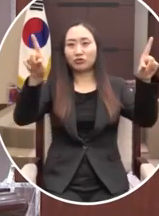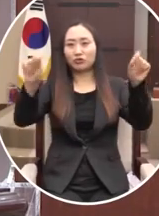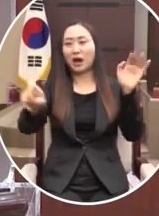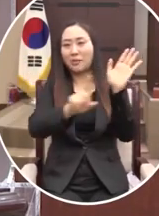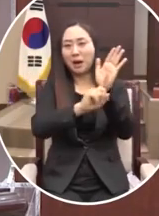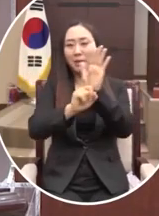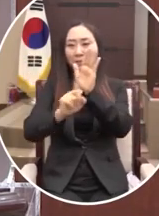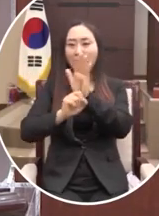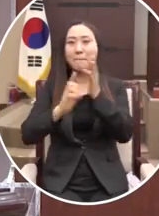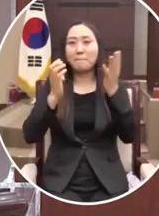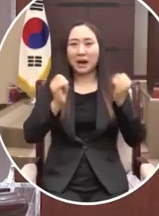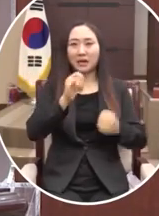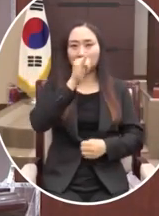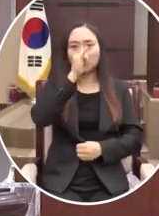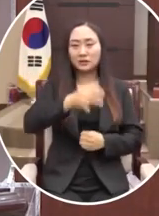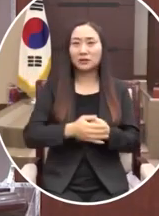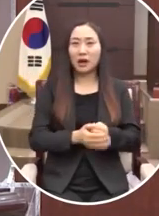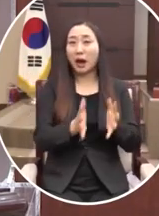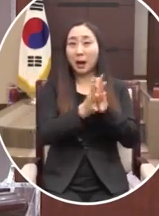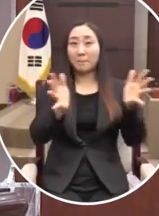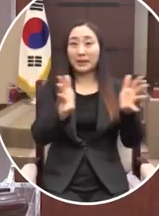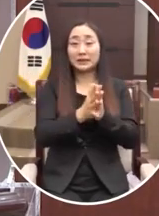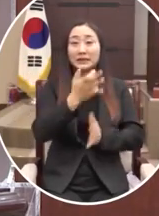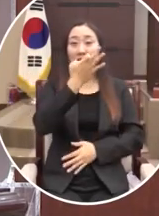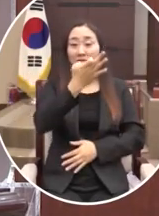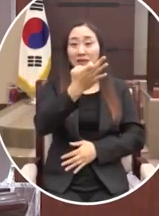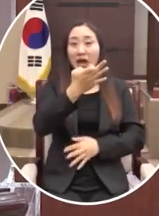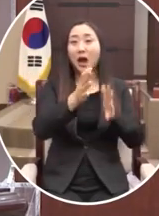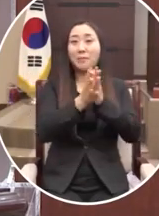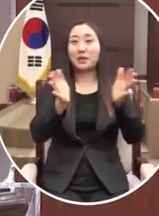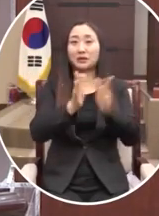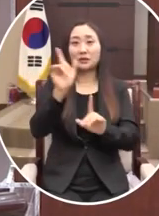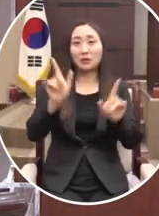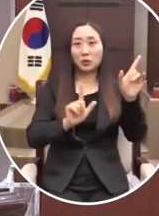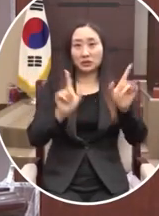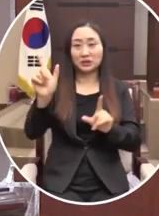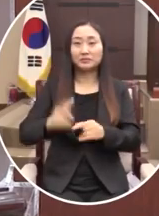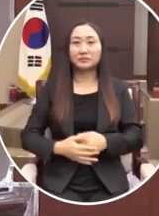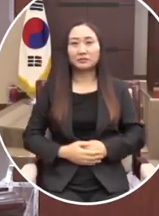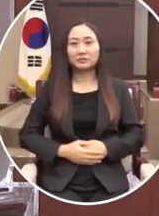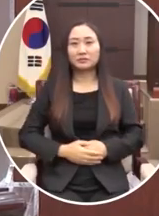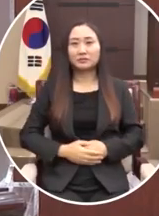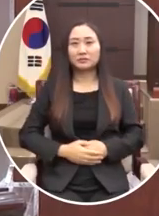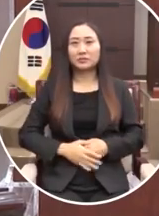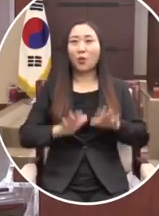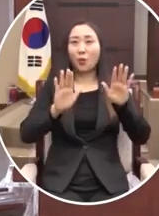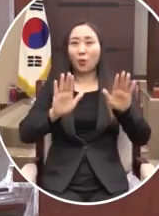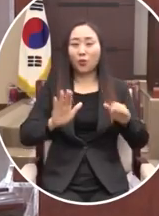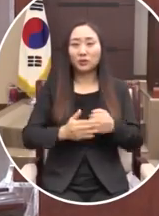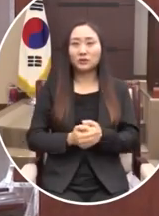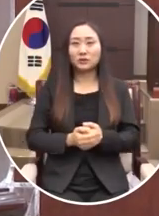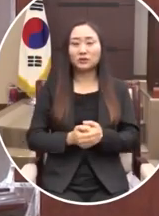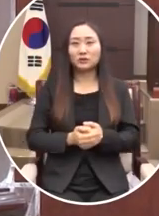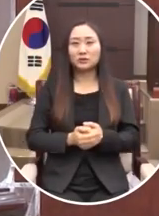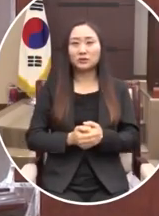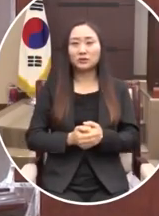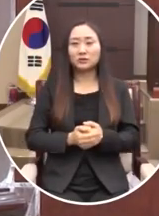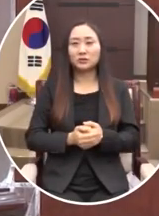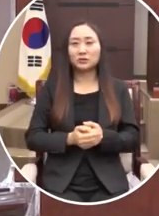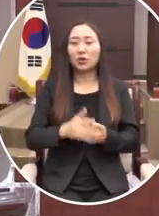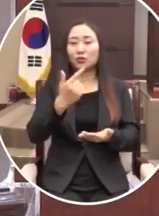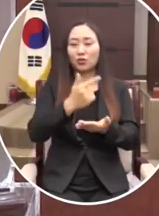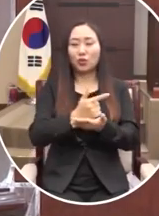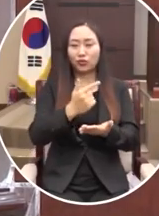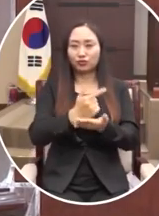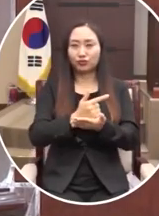있습니다. 주공 14단지 모습입니다. 오늘 본 의원은 노원구 최고의 주거